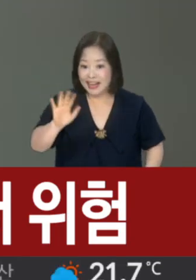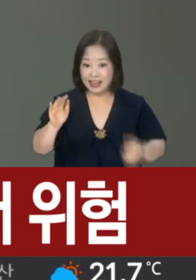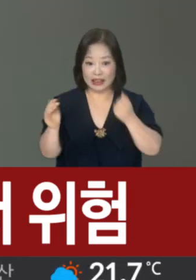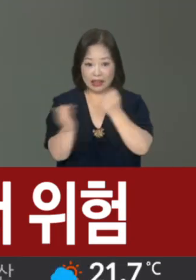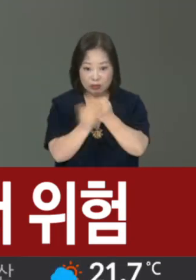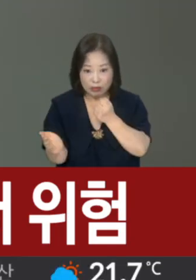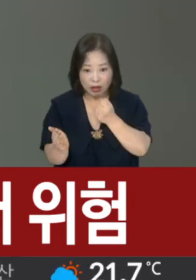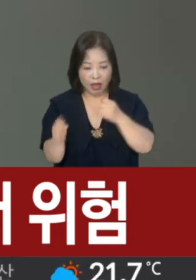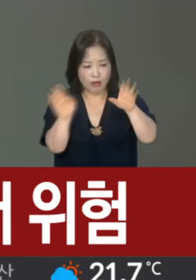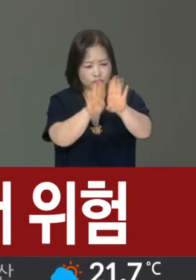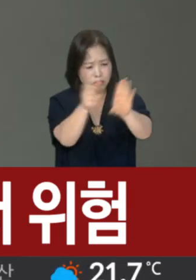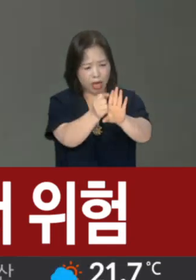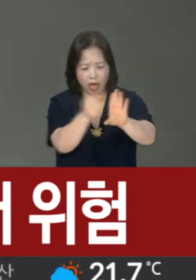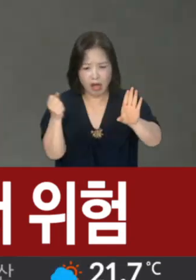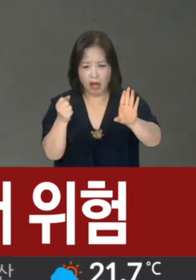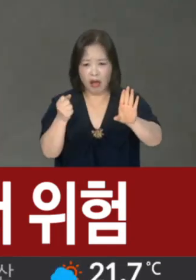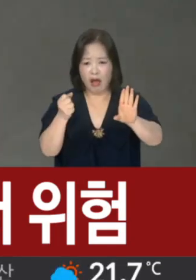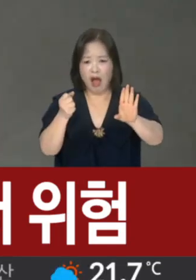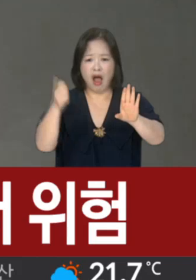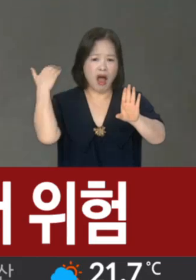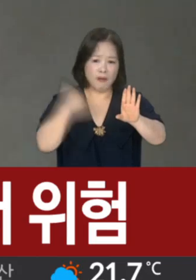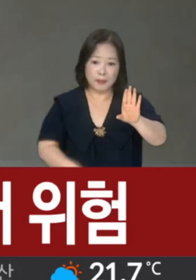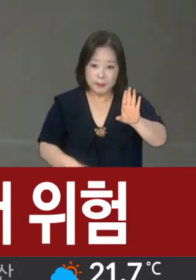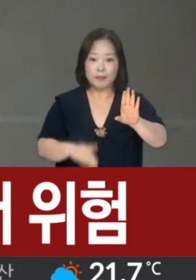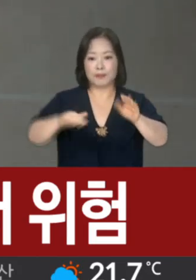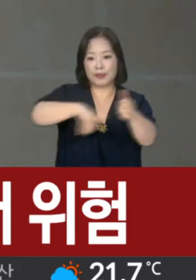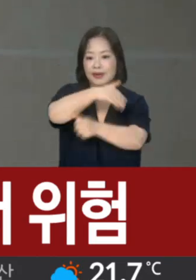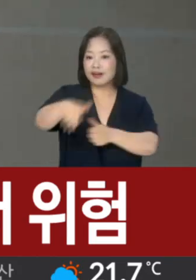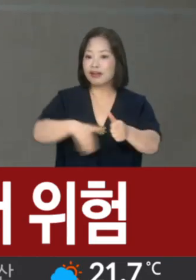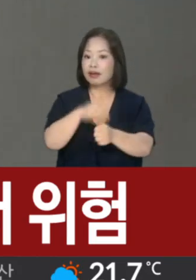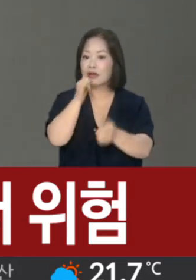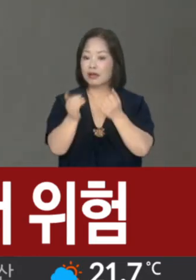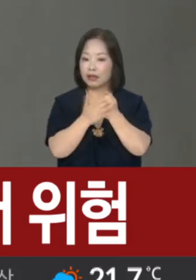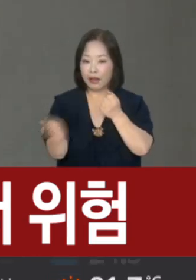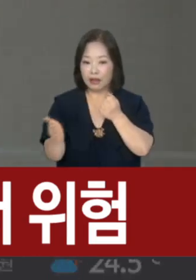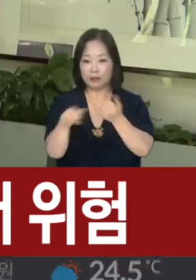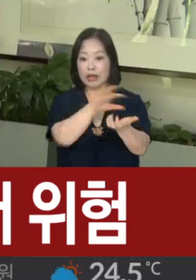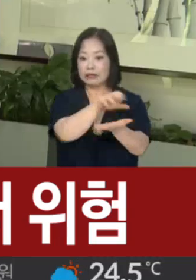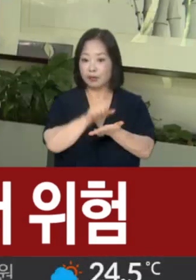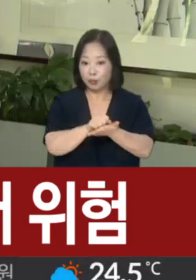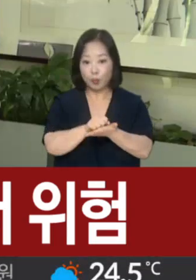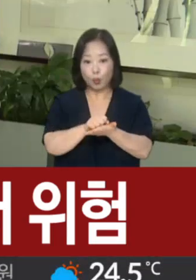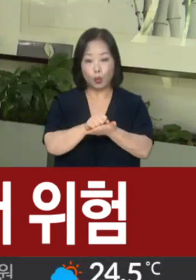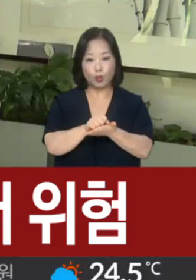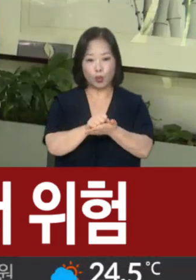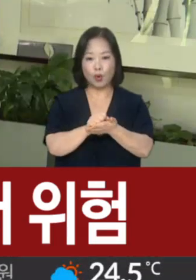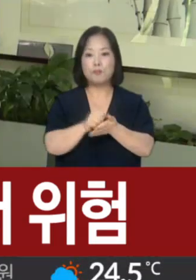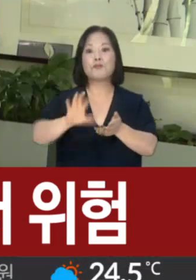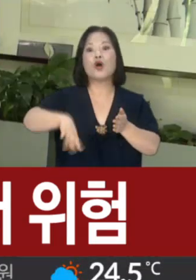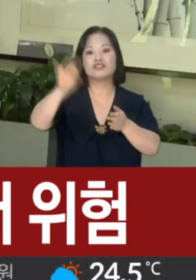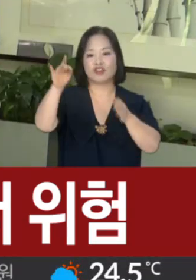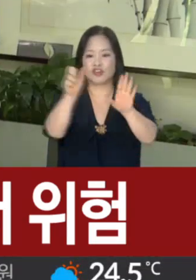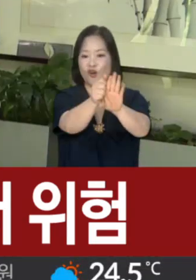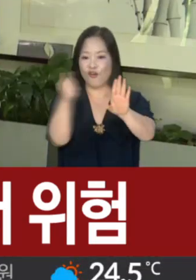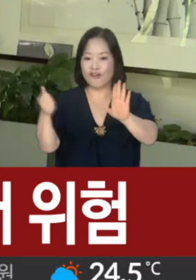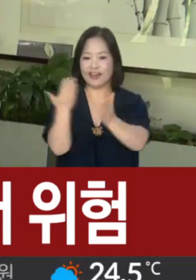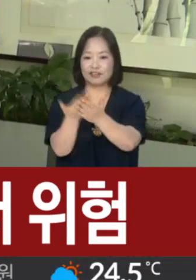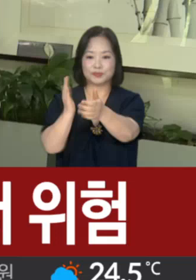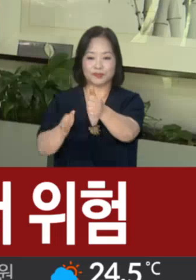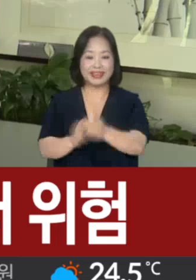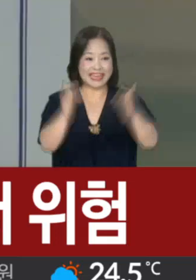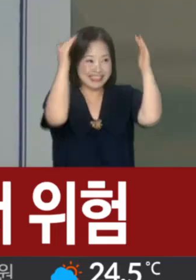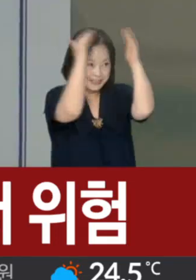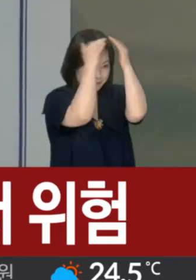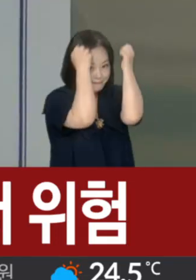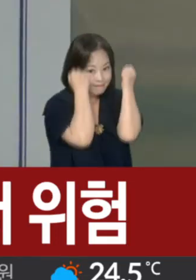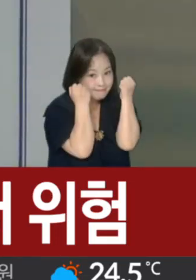문이 또 개방이 안 되는 그런 예. 조건이 될 수도 있기 때문에 그런 것도 좀 참고를 해주시면 좋겠습니다. 예, 지금까지는 집 안에 있을 때 대처